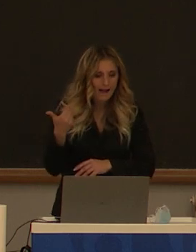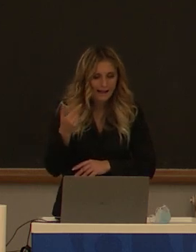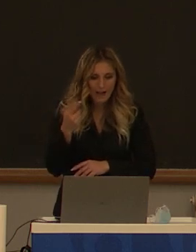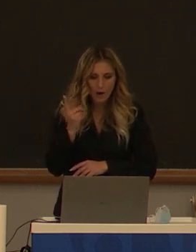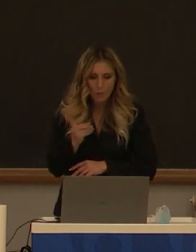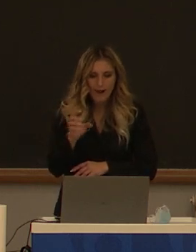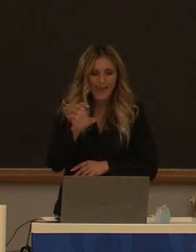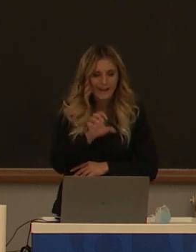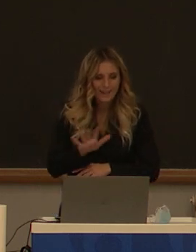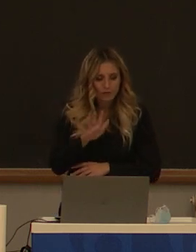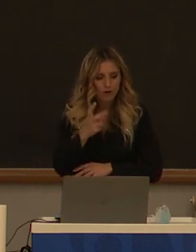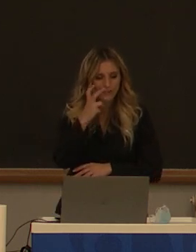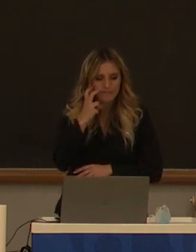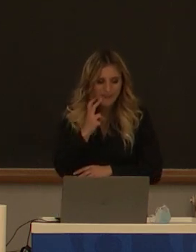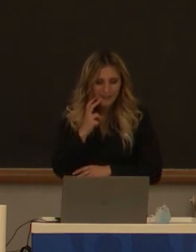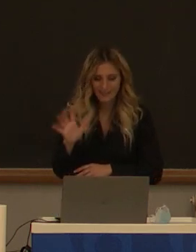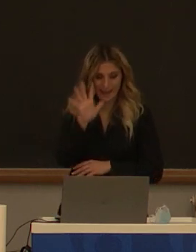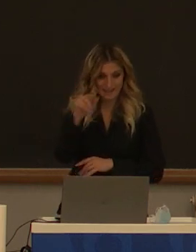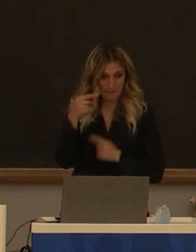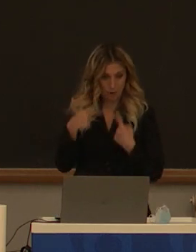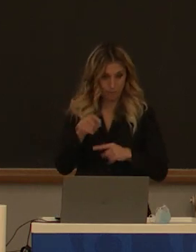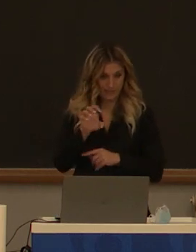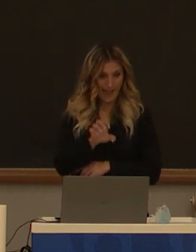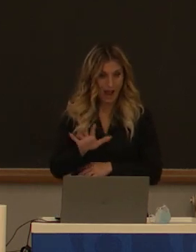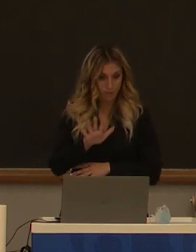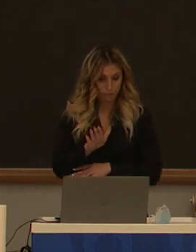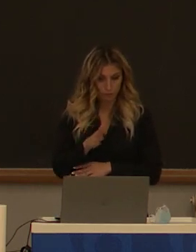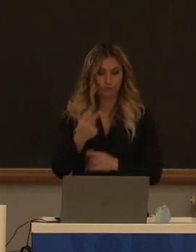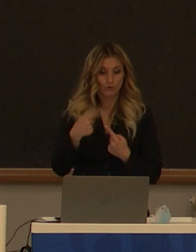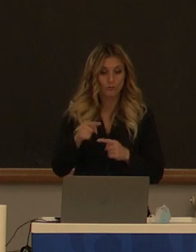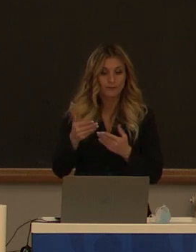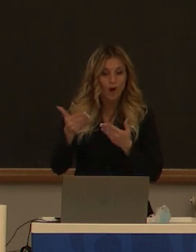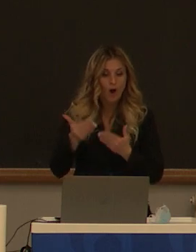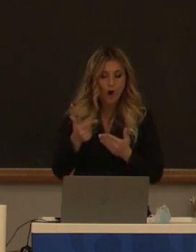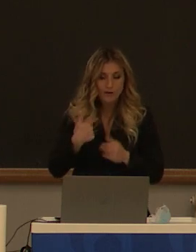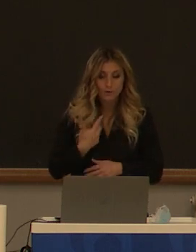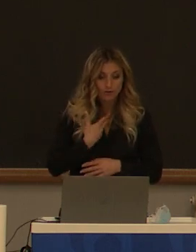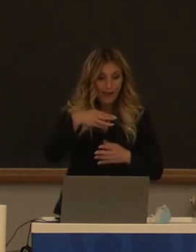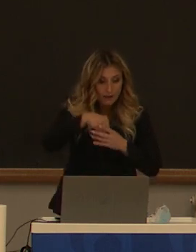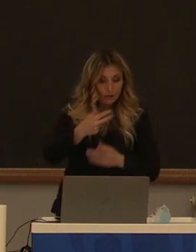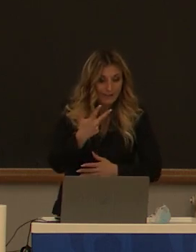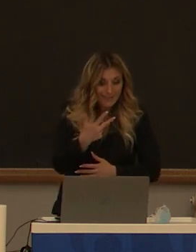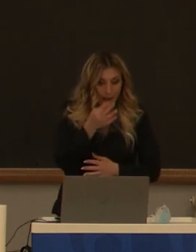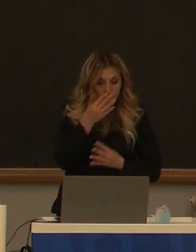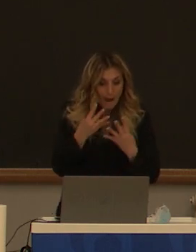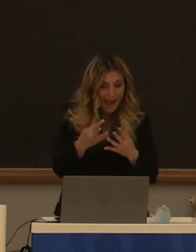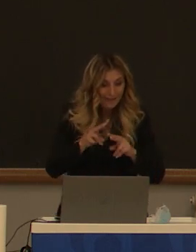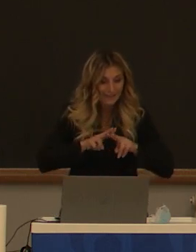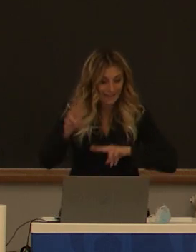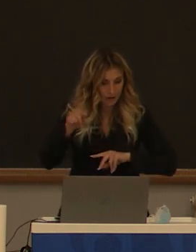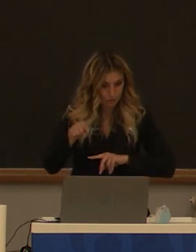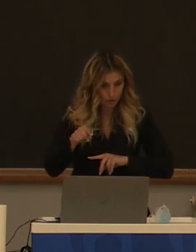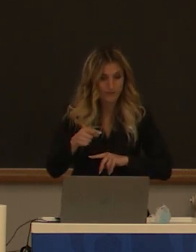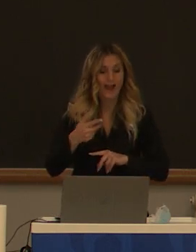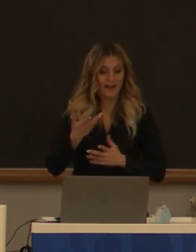una regione verde come quella che è l'Abruzzo, che è una regione che ospita tre parchi nazionali e un parco, diciamo,